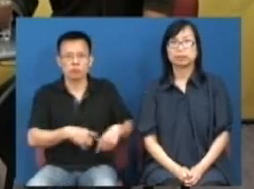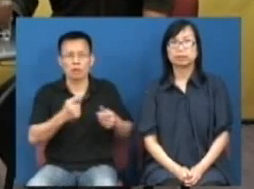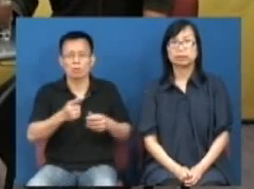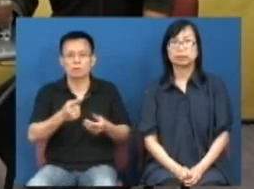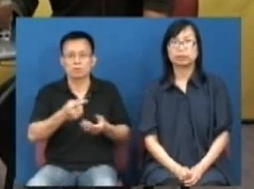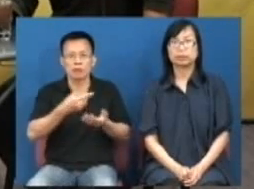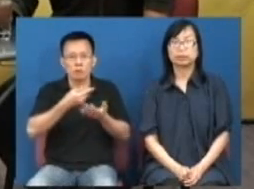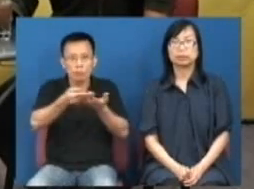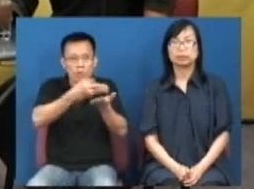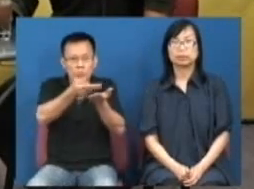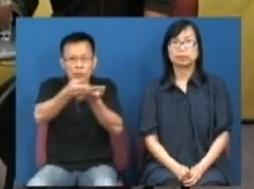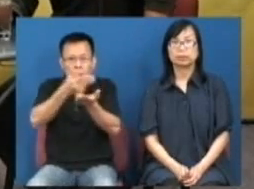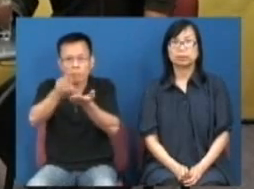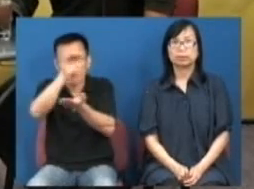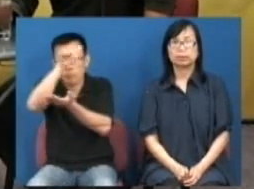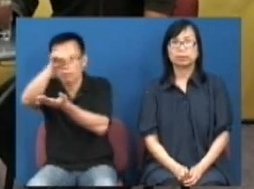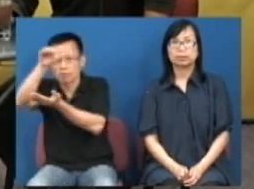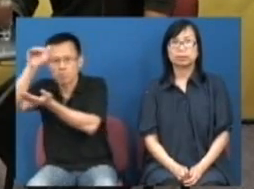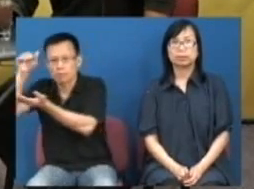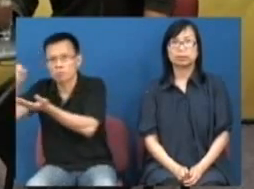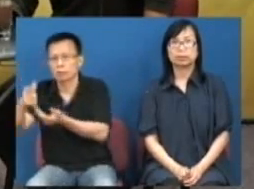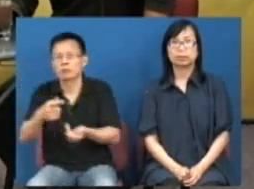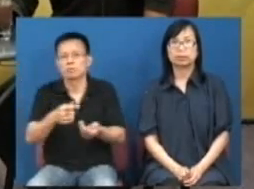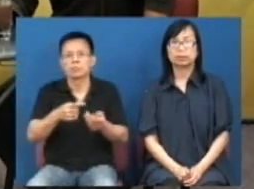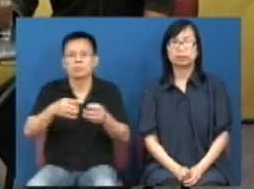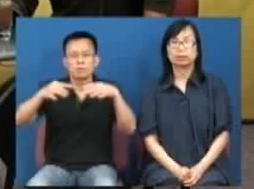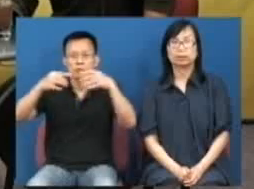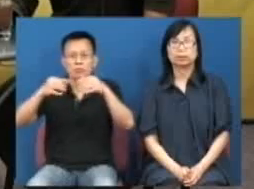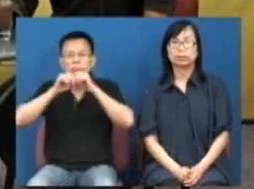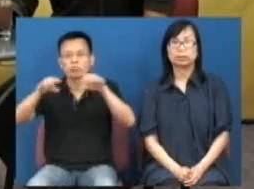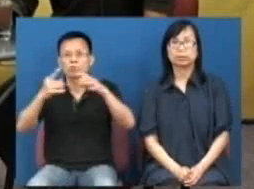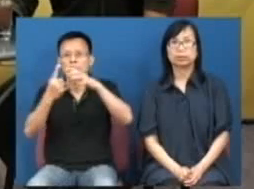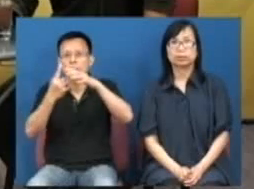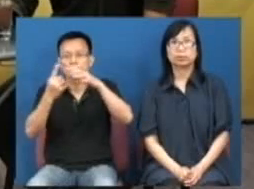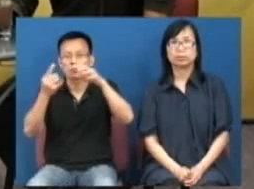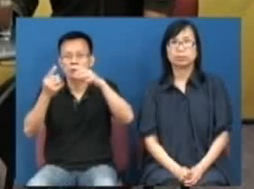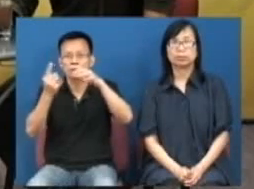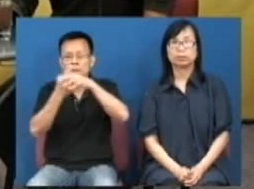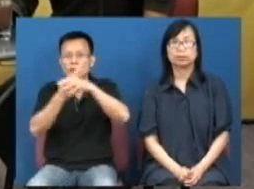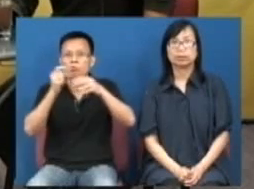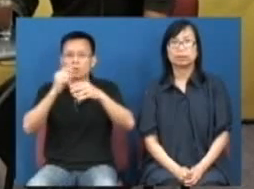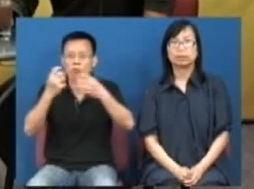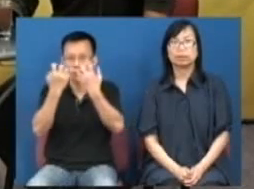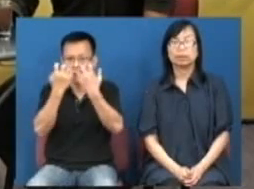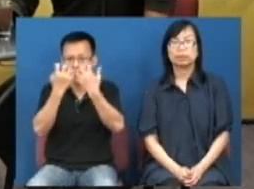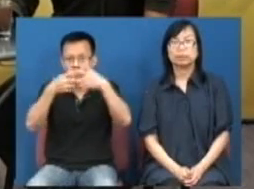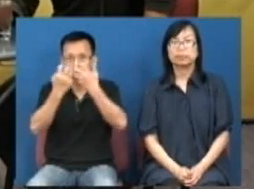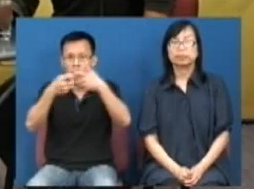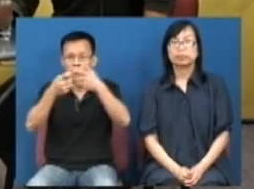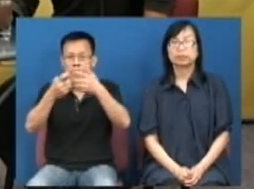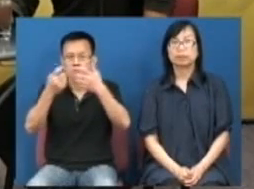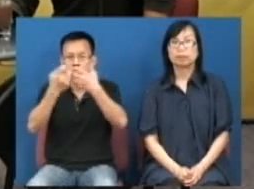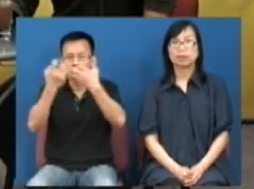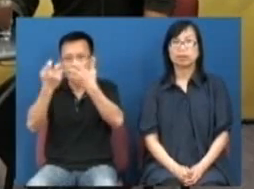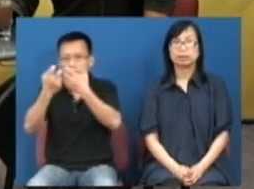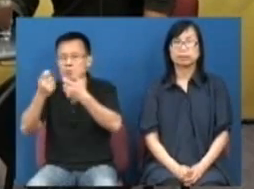單，你要留意到咧，每一張傳單上邊咧都印有個 number 嘅，邊個承印啊？呢張第